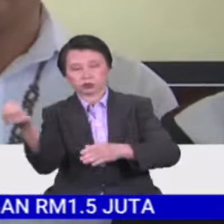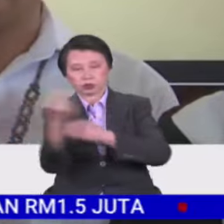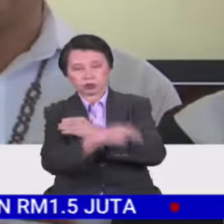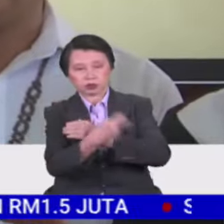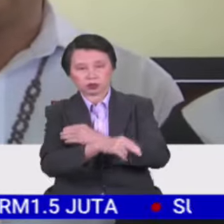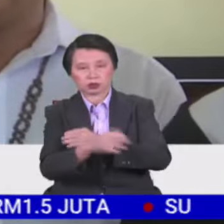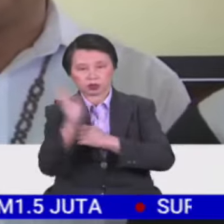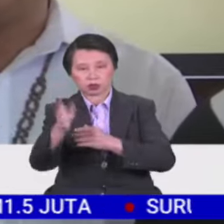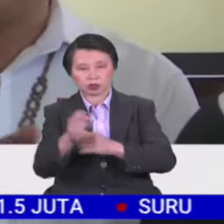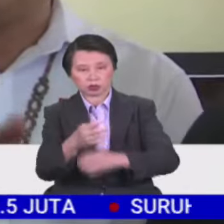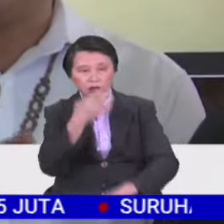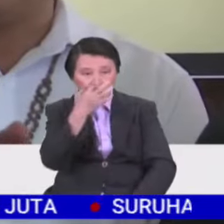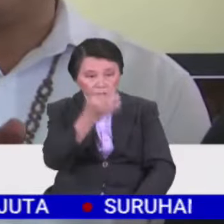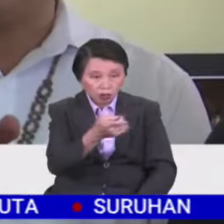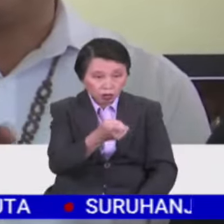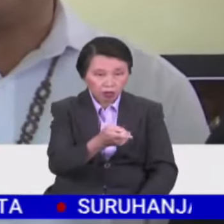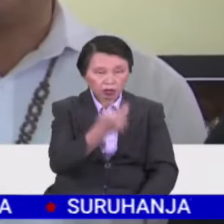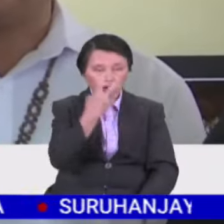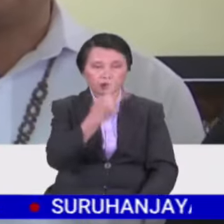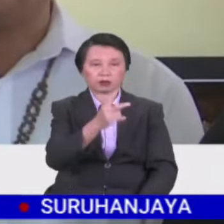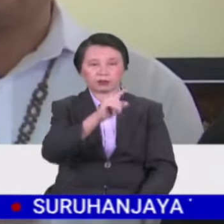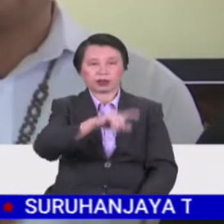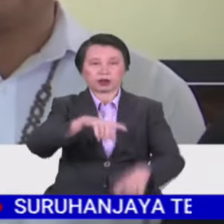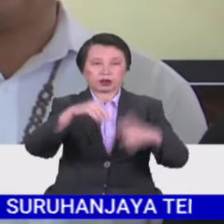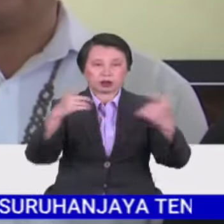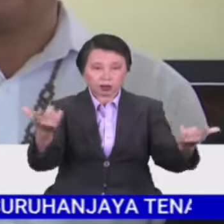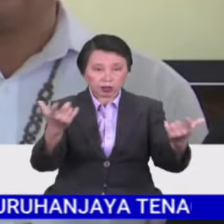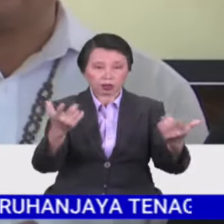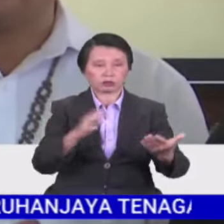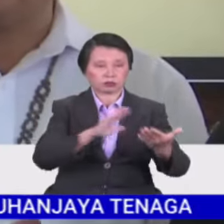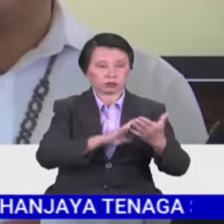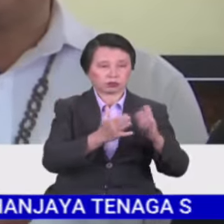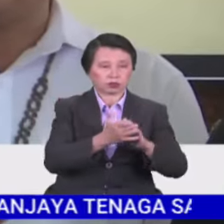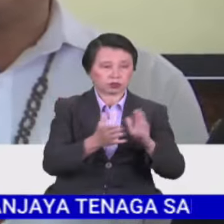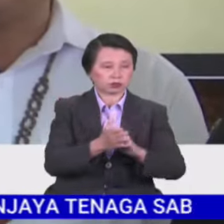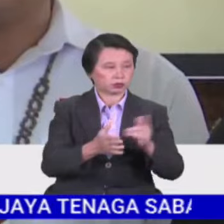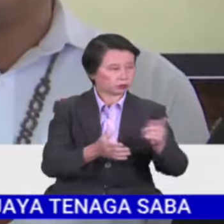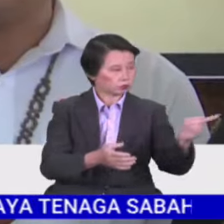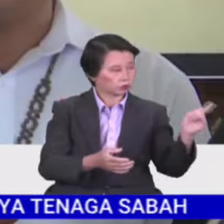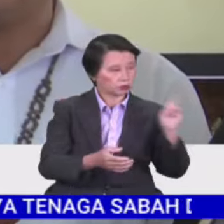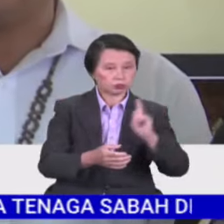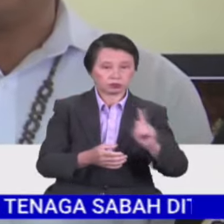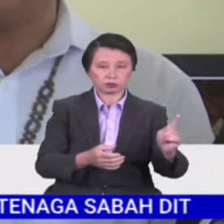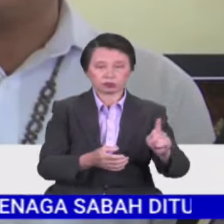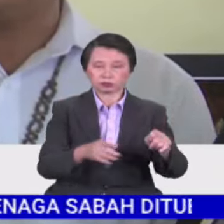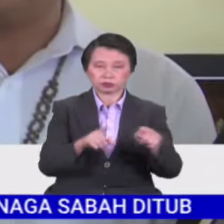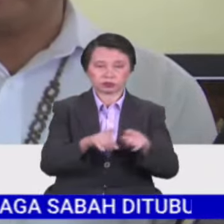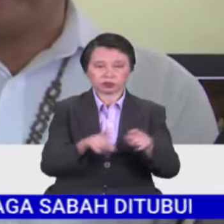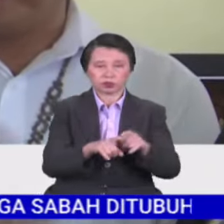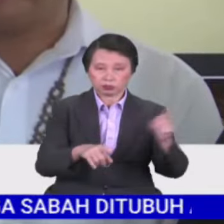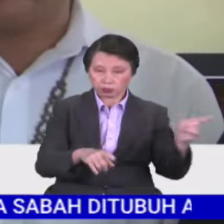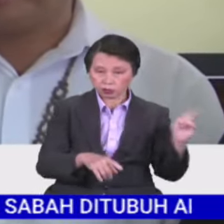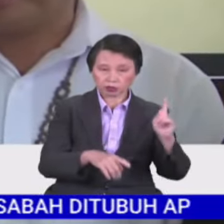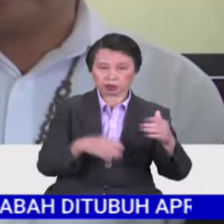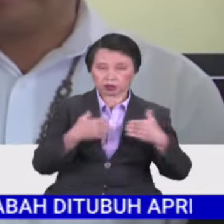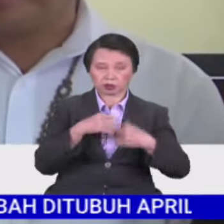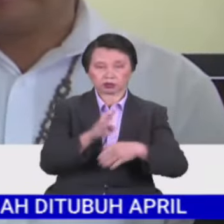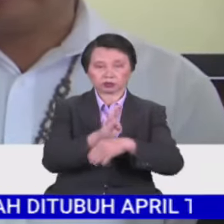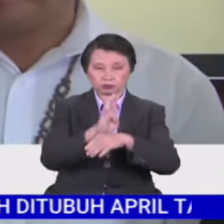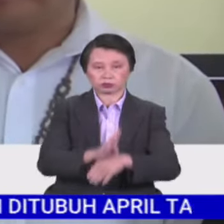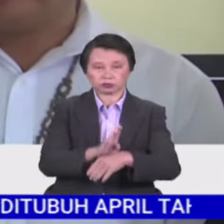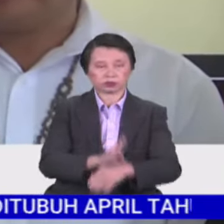akan tertarik karena it's different. You know, the community sana itu juga mereka mempunyai budaya